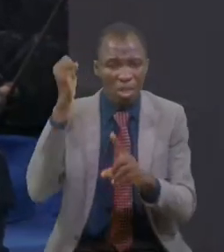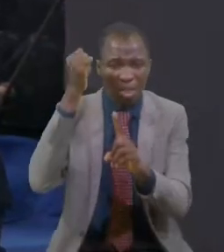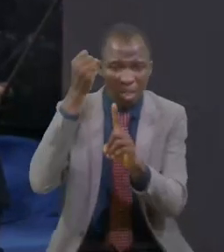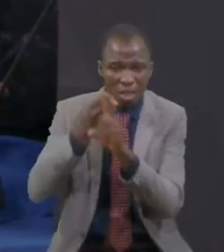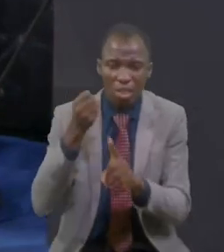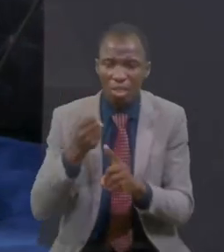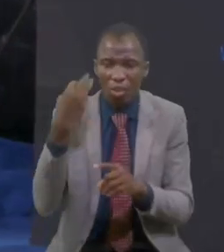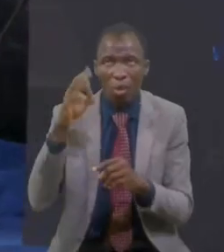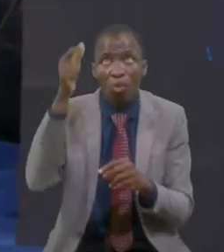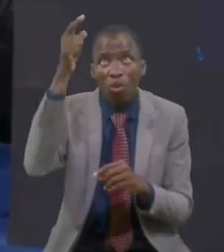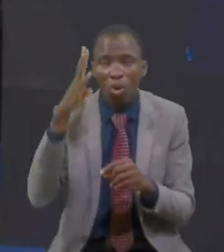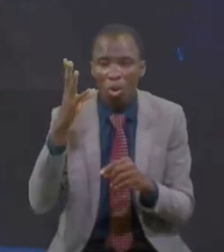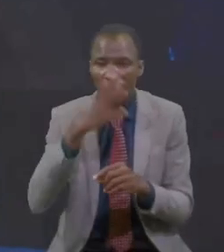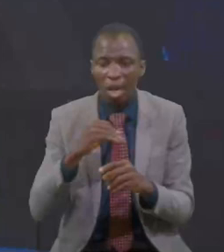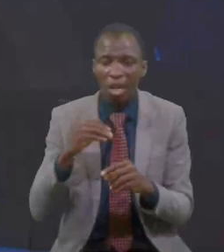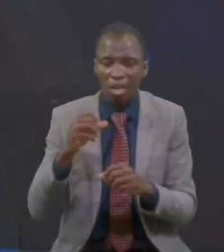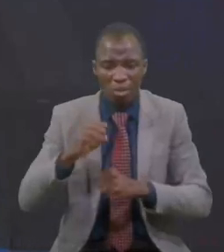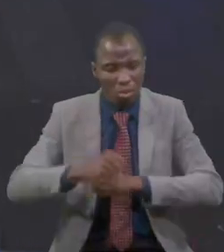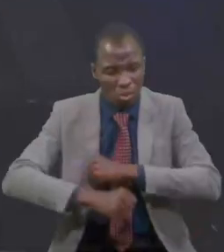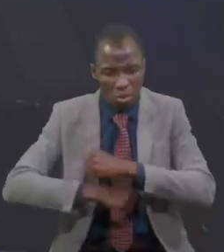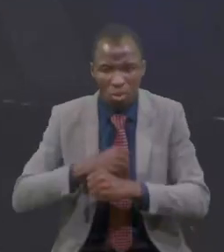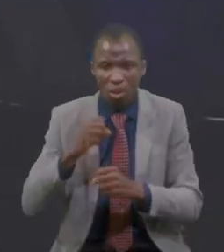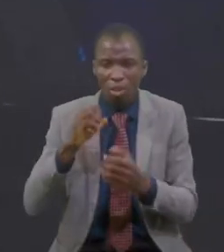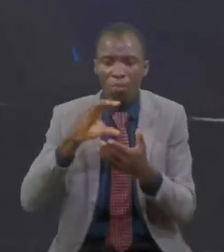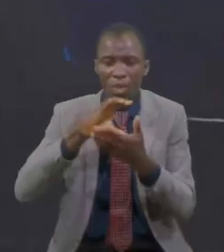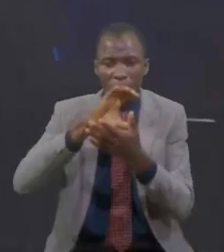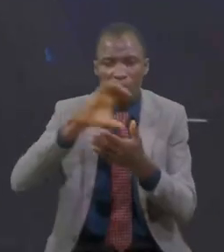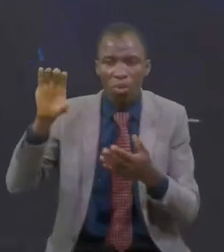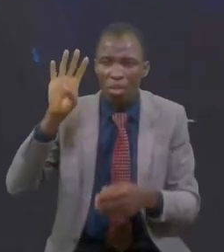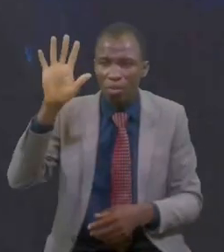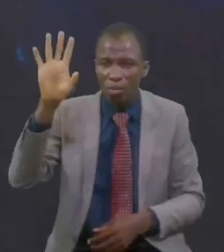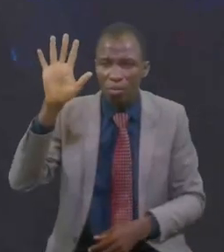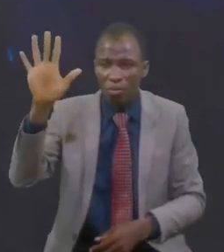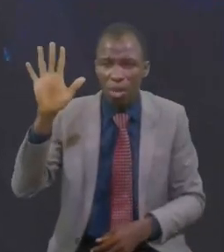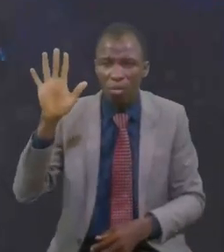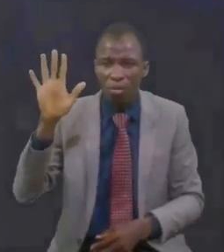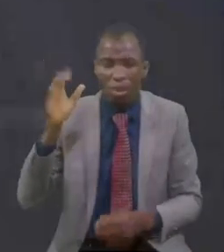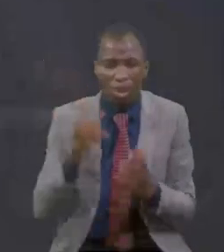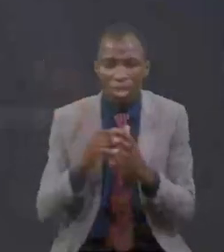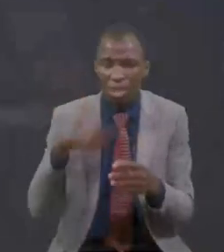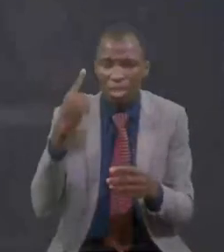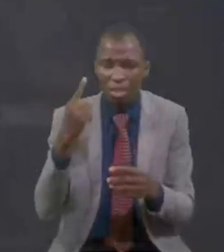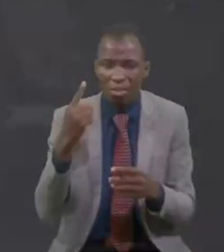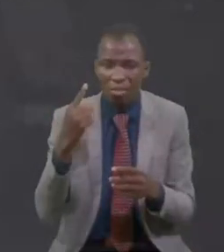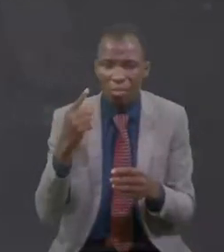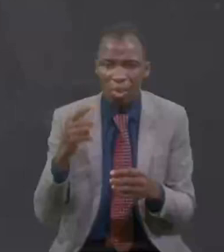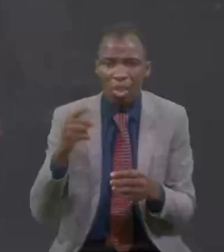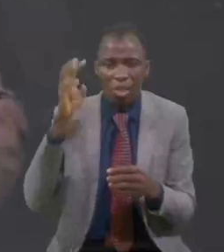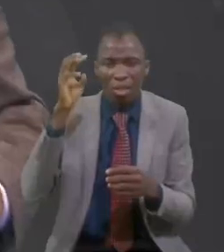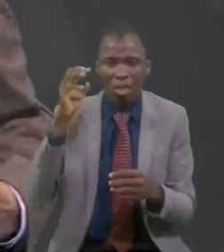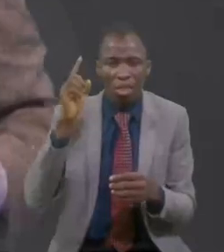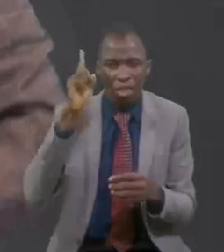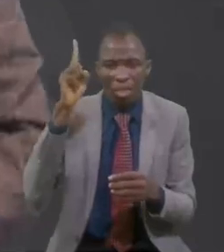et humilié le verset 5 dit mais il